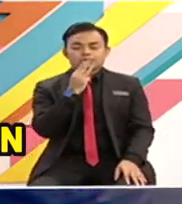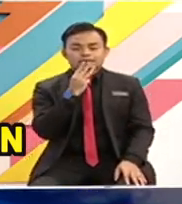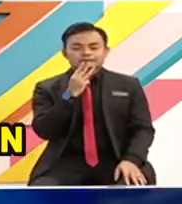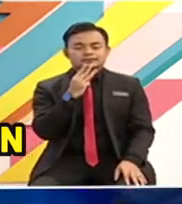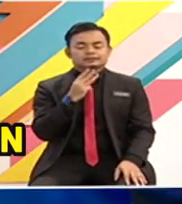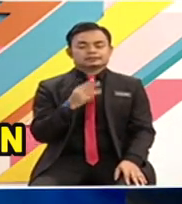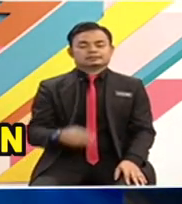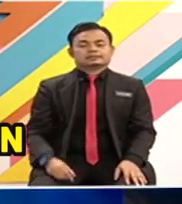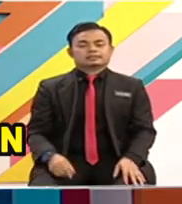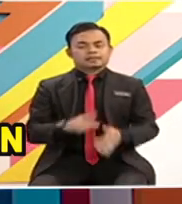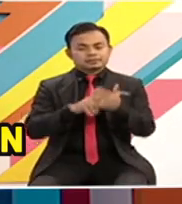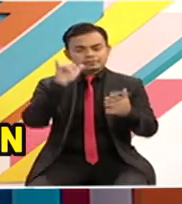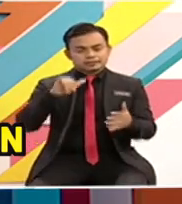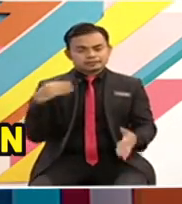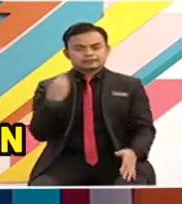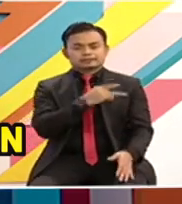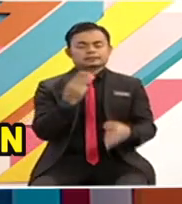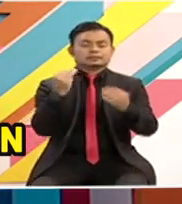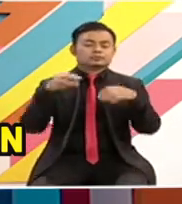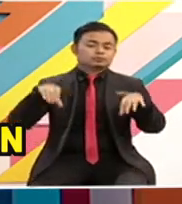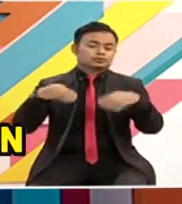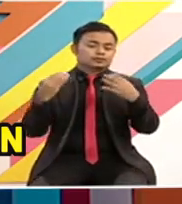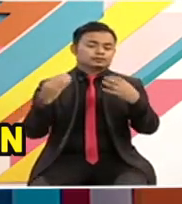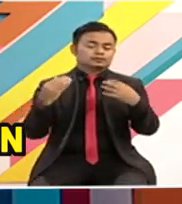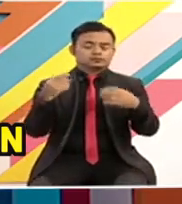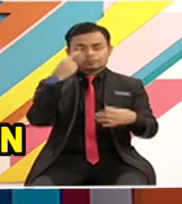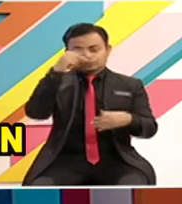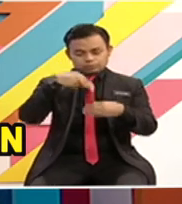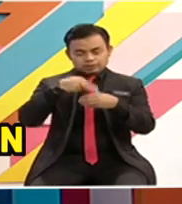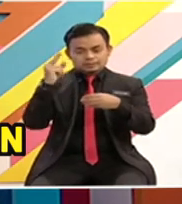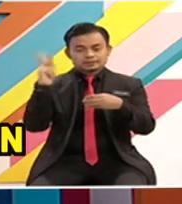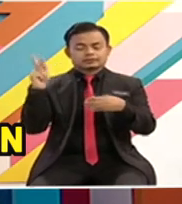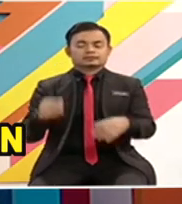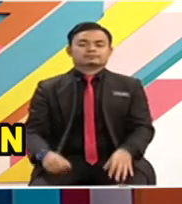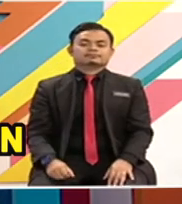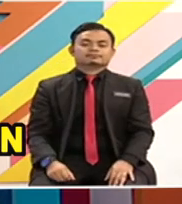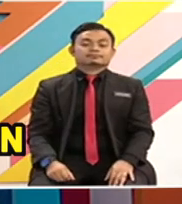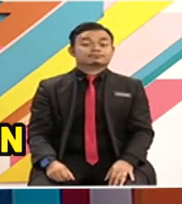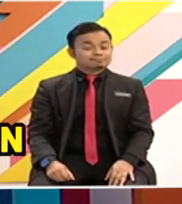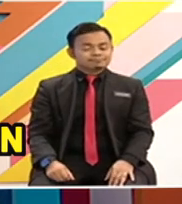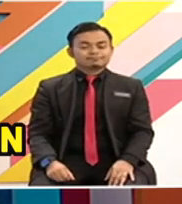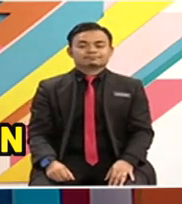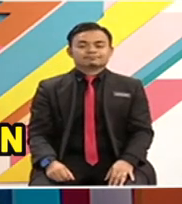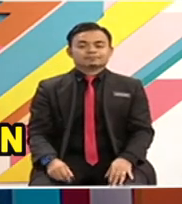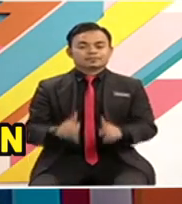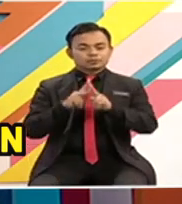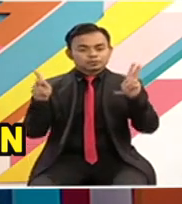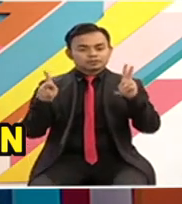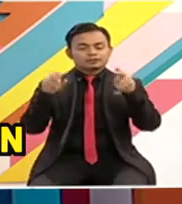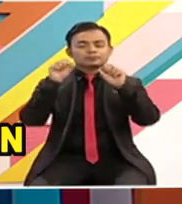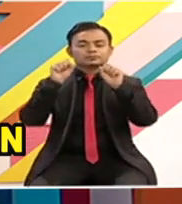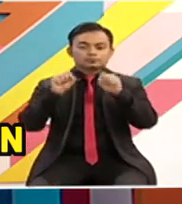kepada apa yang kita hasilkan tuh Oke Ceko kalau saya enak hadiahkan ke orang boleh tak gua sih saya nih